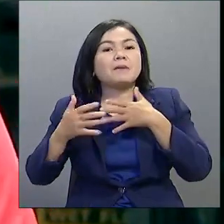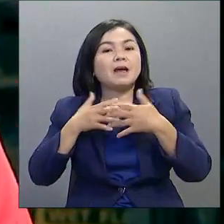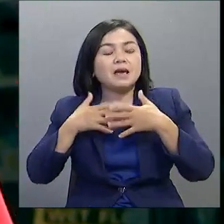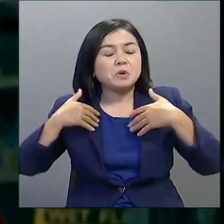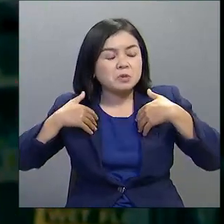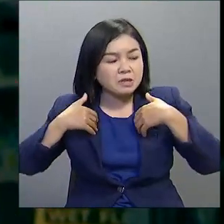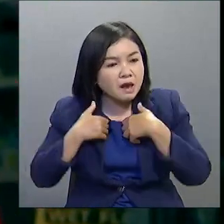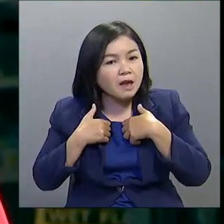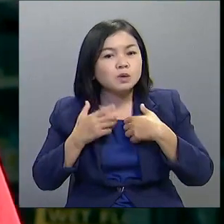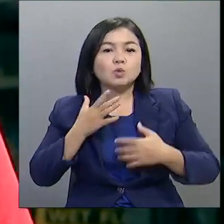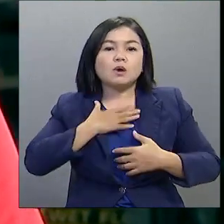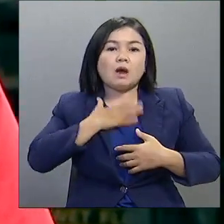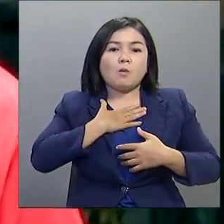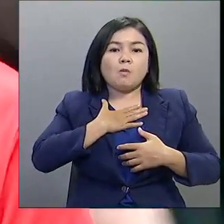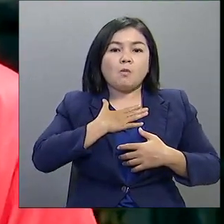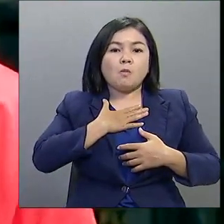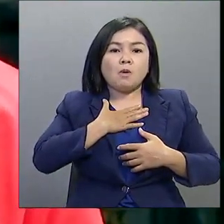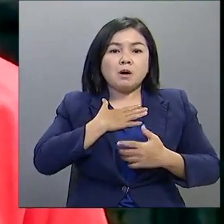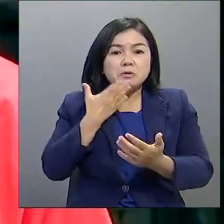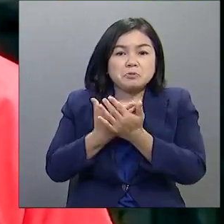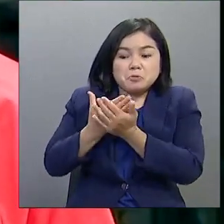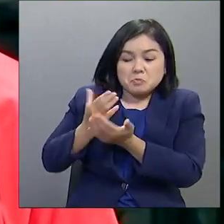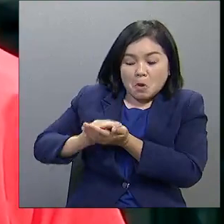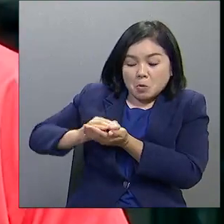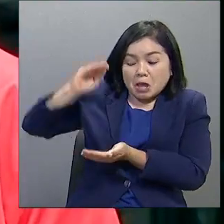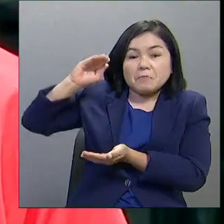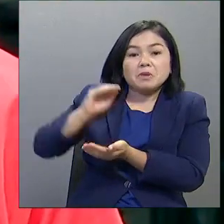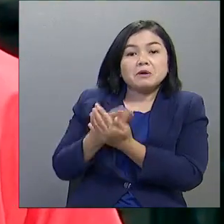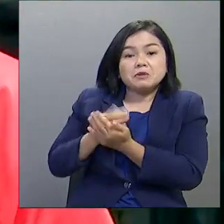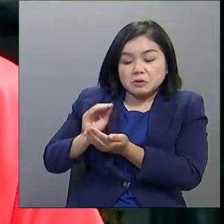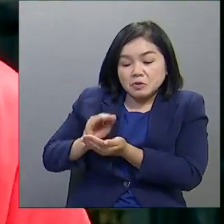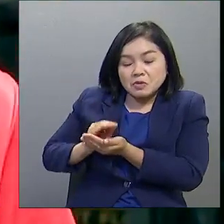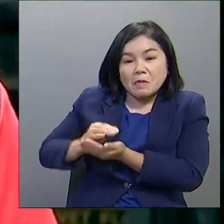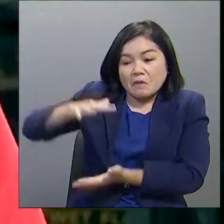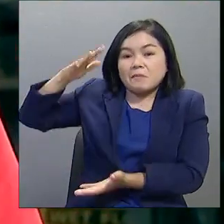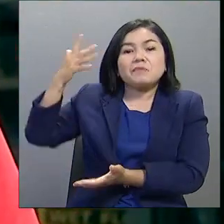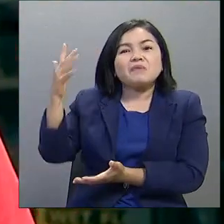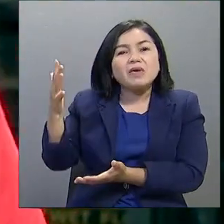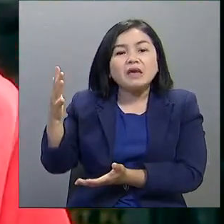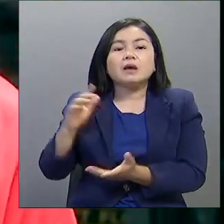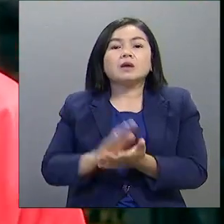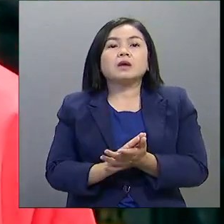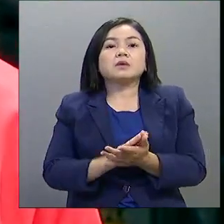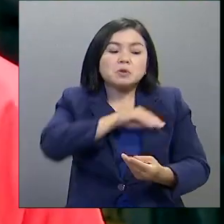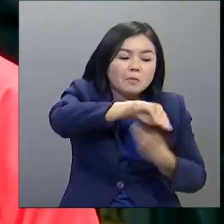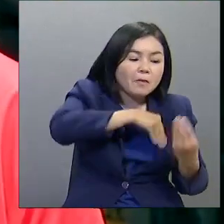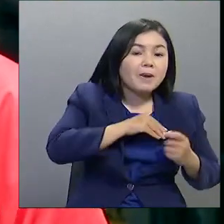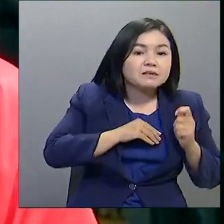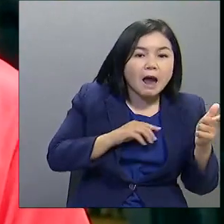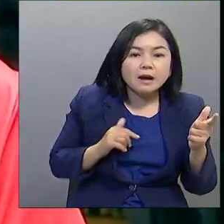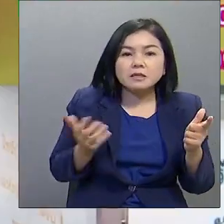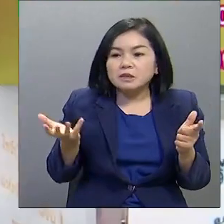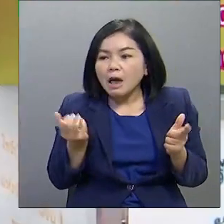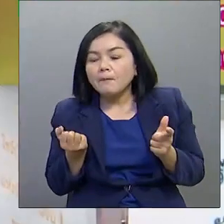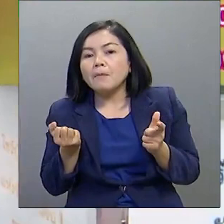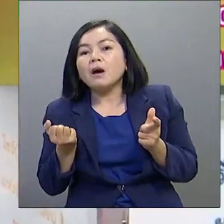เพราะเราไม่ใช่คนที่เงินหนาไม่ใช่เงินเยอะอะไรมากมายเราก็ต้องใช้หักส่วนกำไรของเราให้เขาแบ่งให้เข